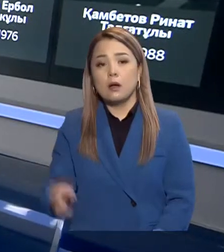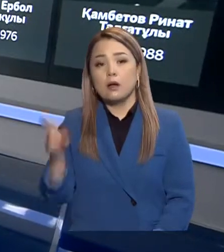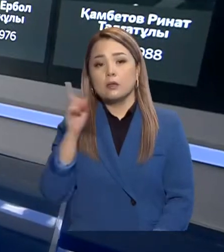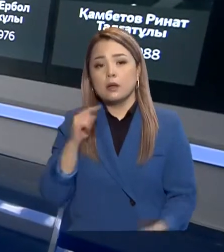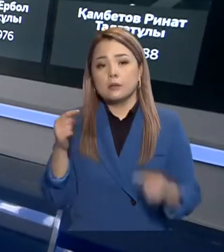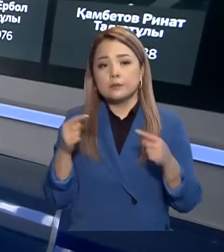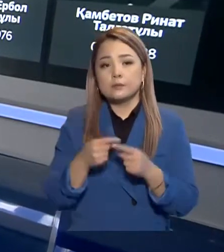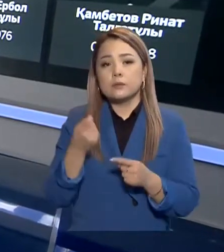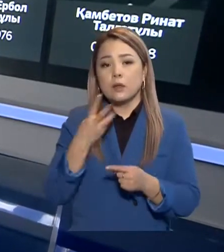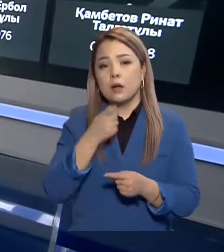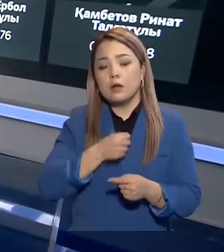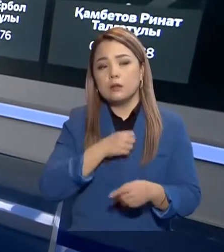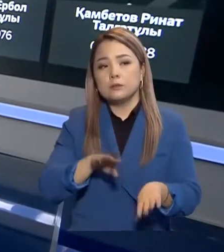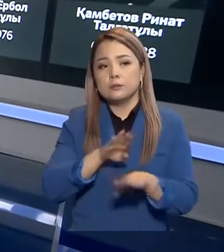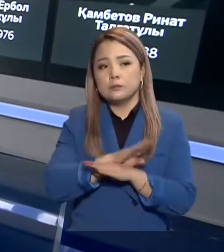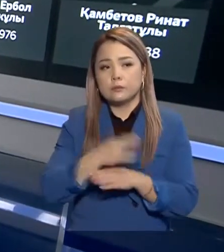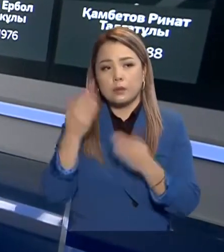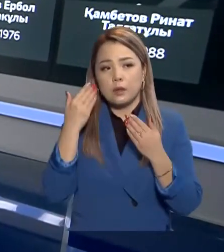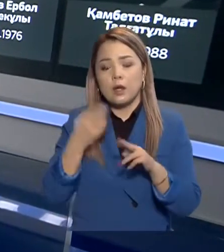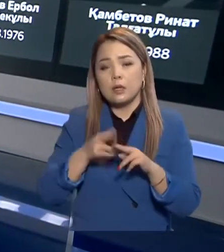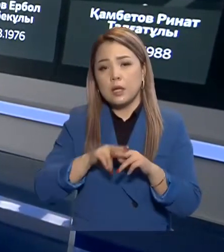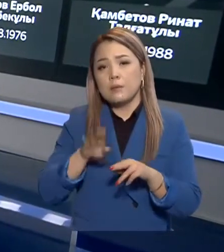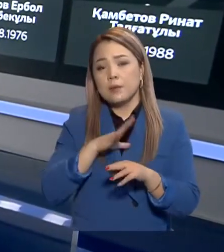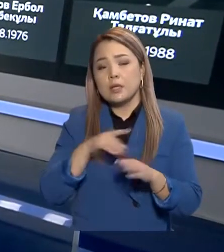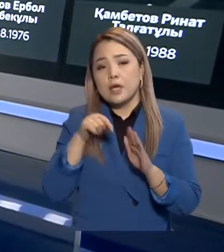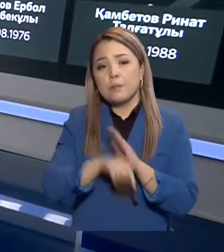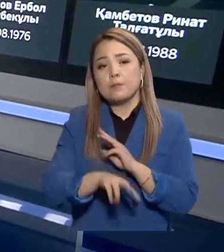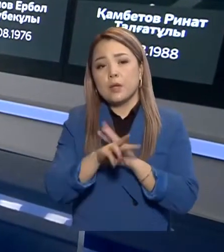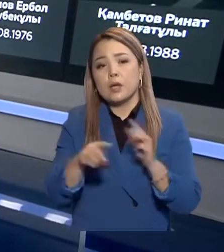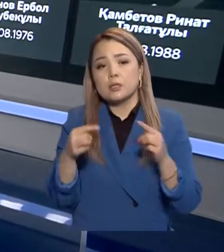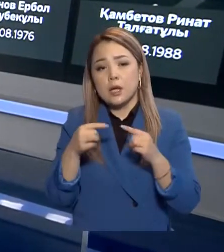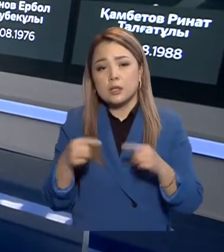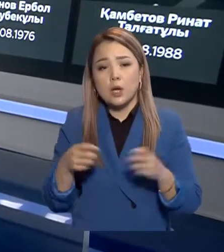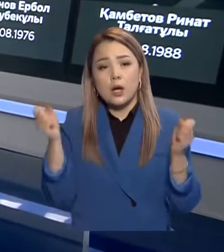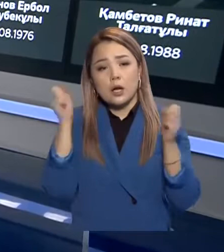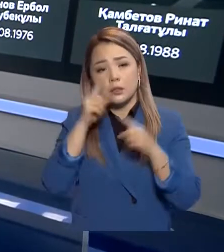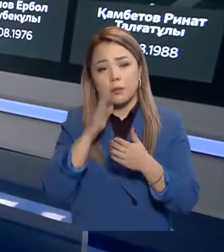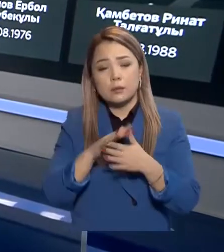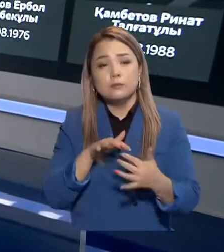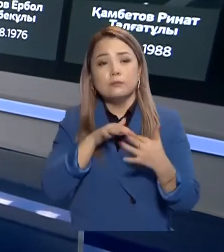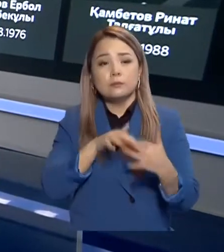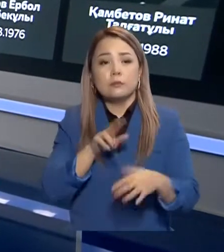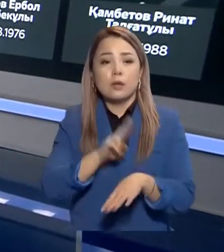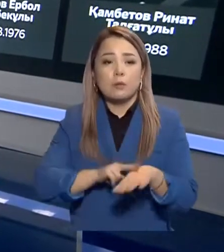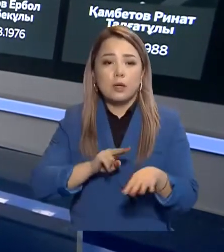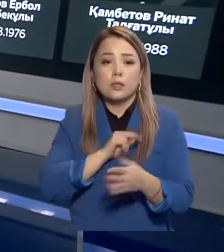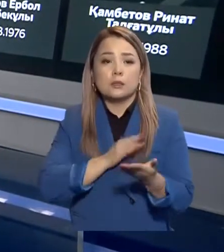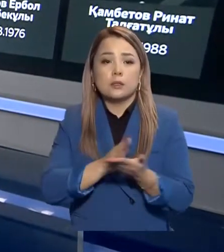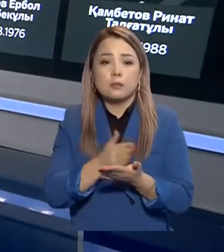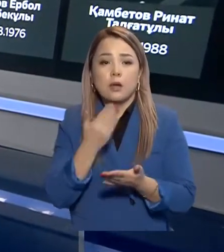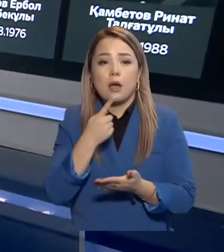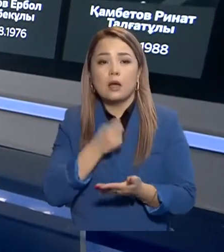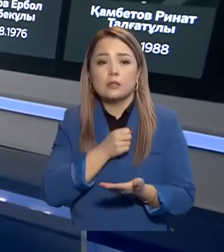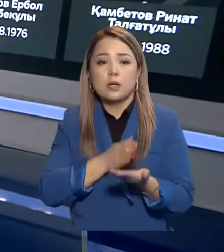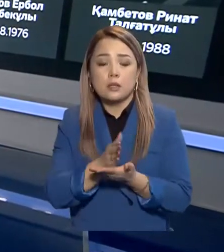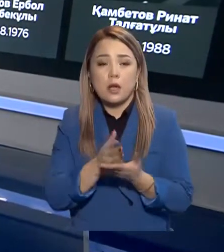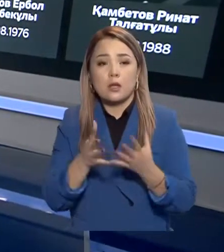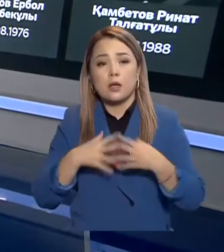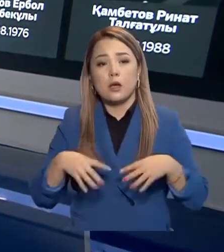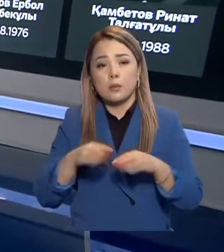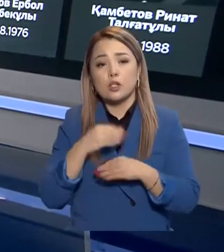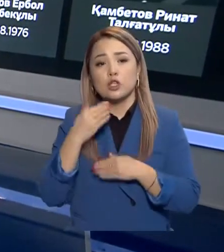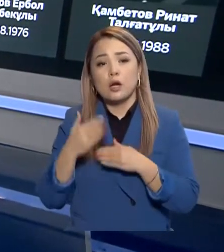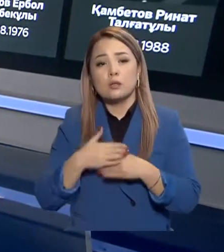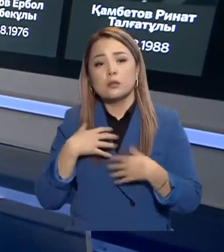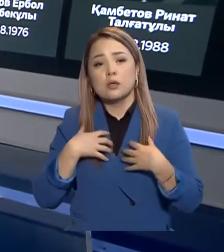Ал нақты қанша сарбаз көз жұмғанын ішкі істер министрлігі қазір нақтылап жатыр. Қақтығысты қаза тапқан полиция қызметкері мен әскерилердің отбасы мен